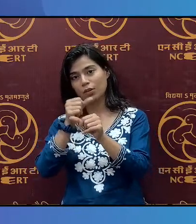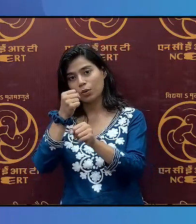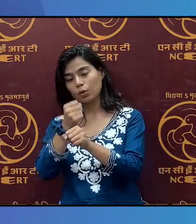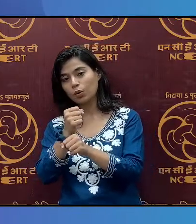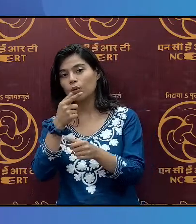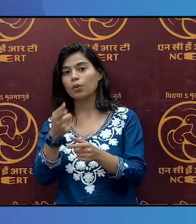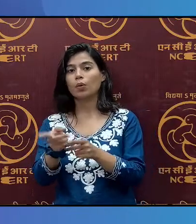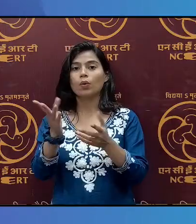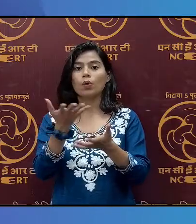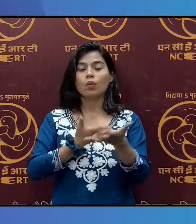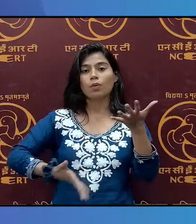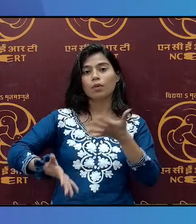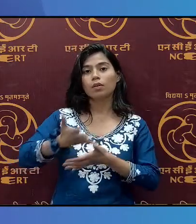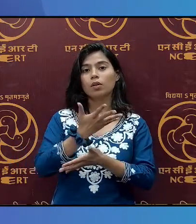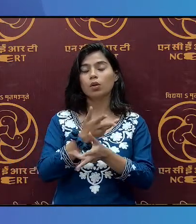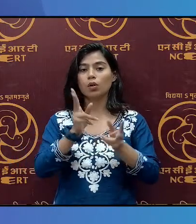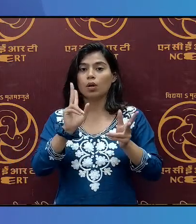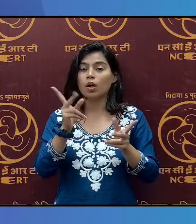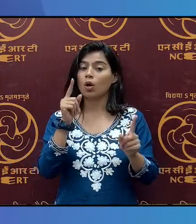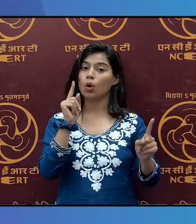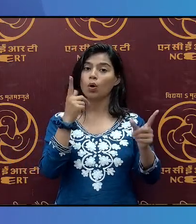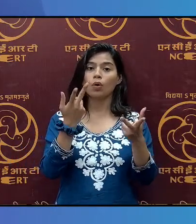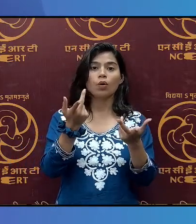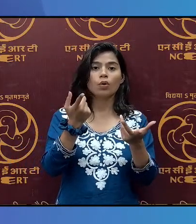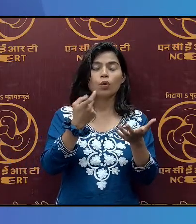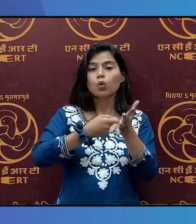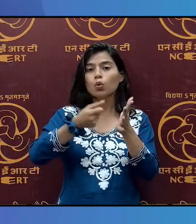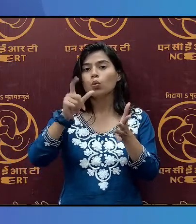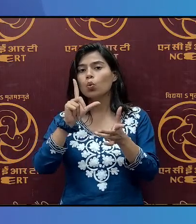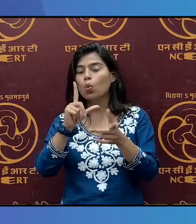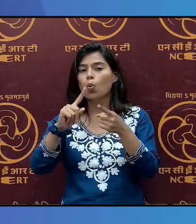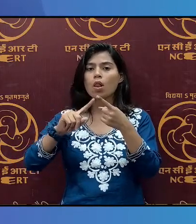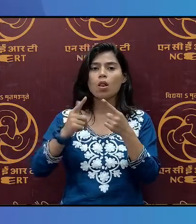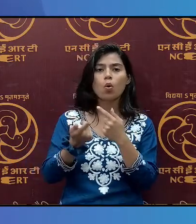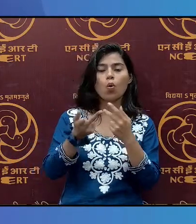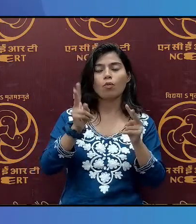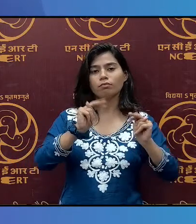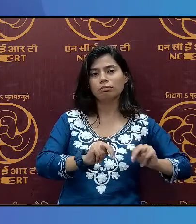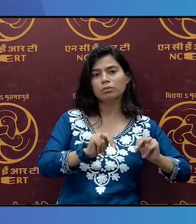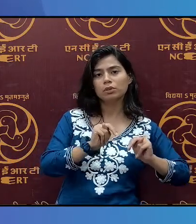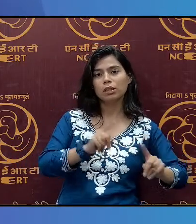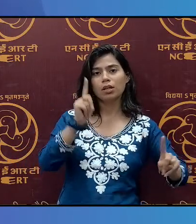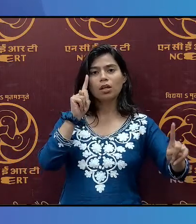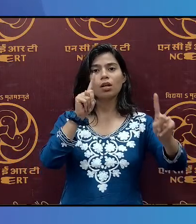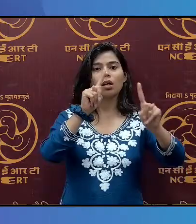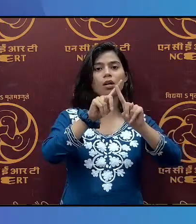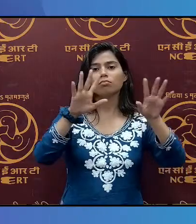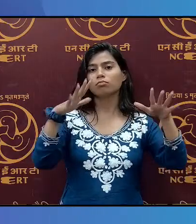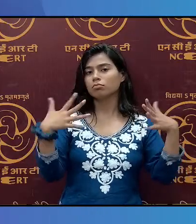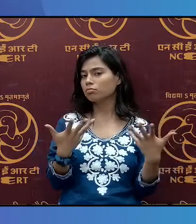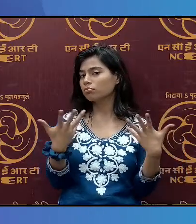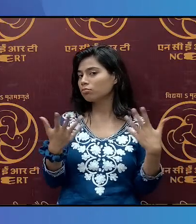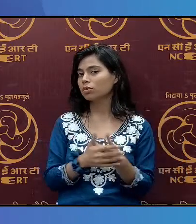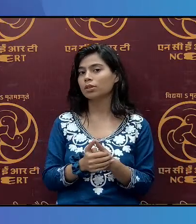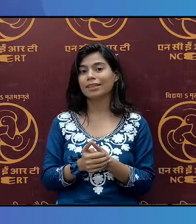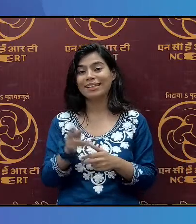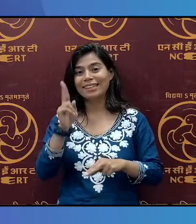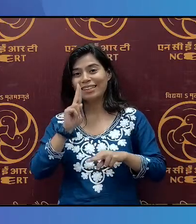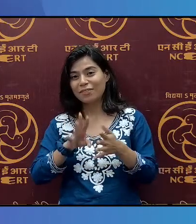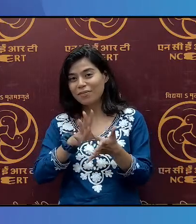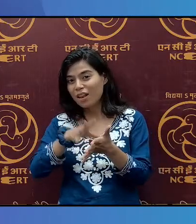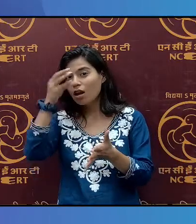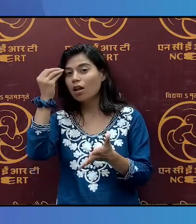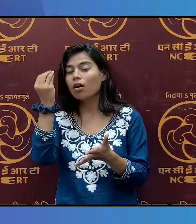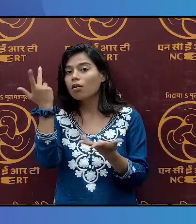the topic, the role of needs and goals in learning. सीखने में आवश्यकताओं और लक्ष्यों की